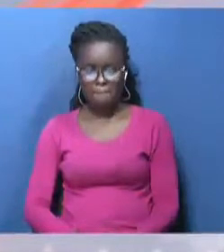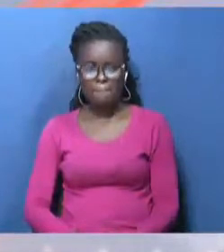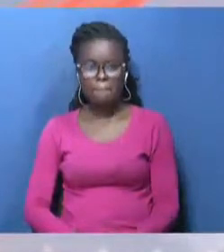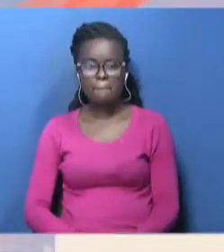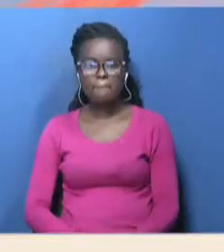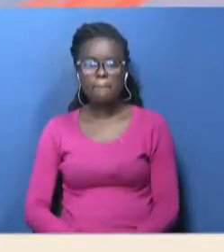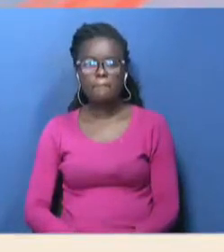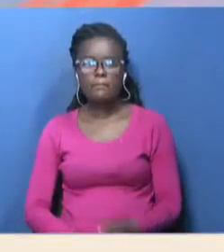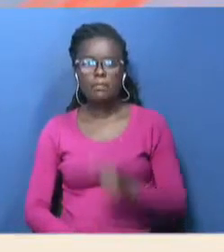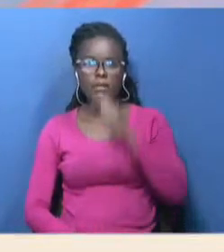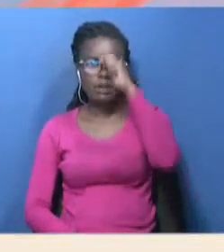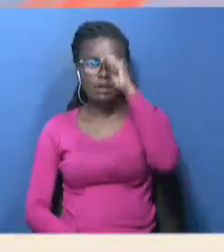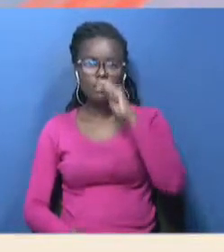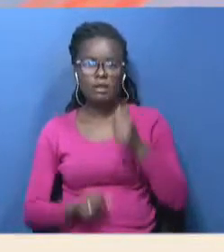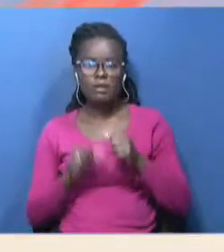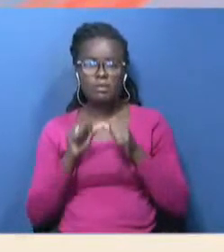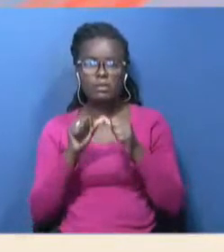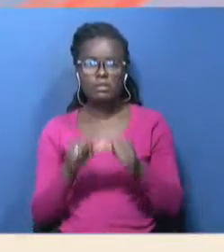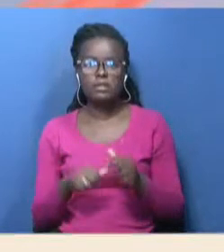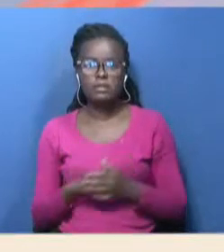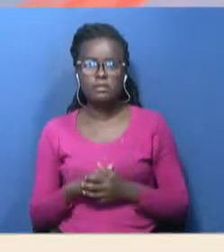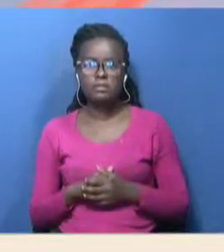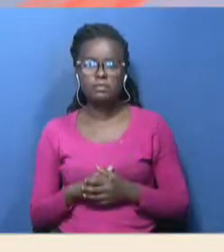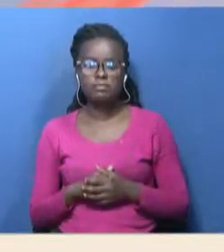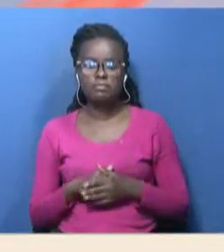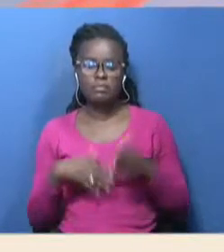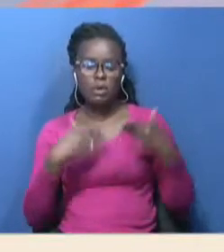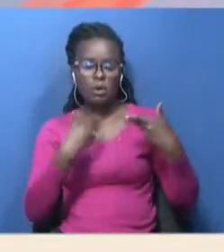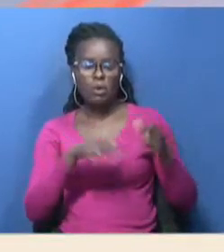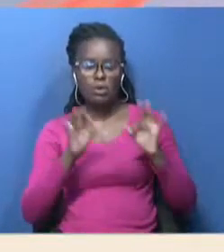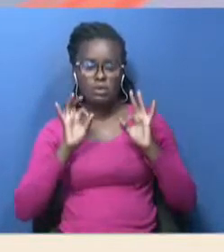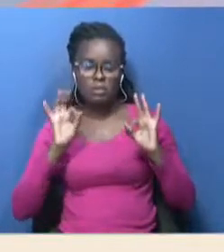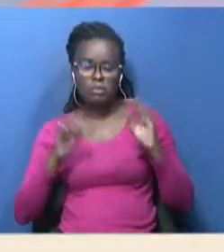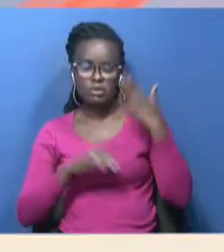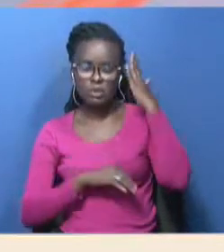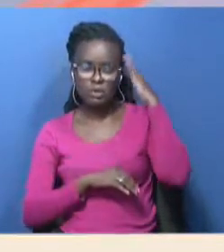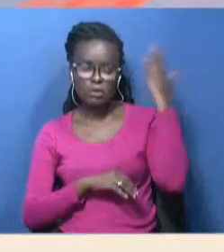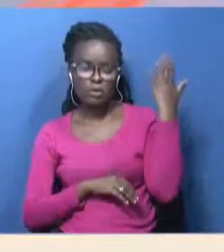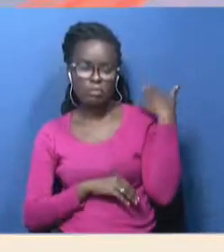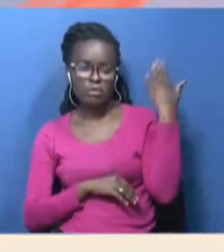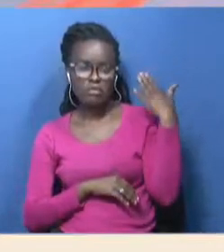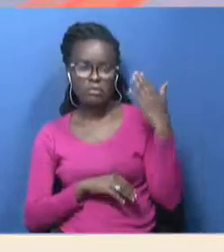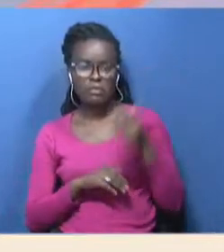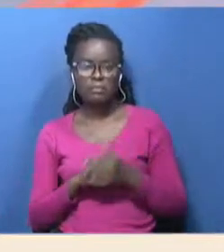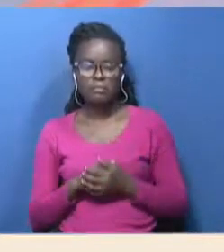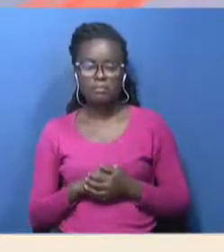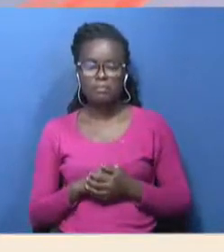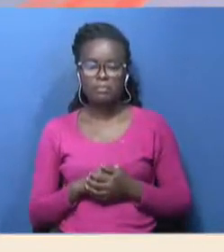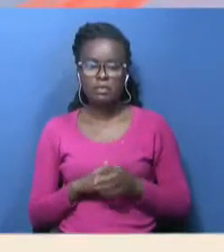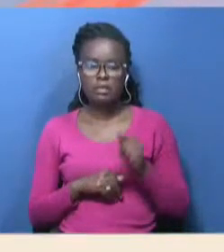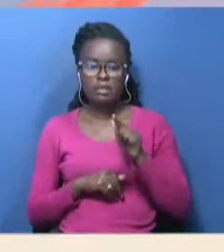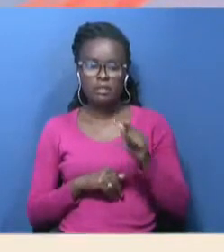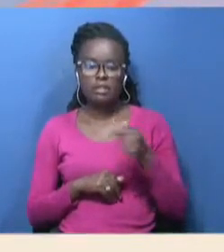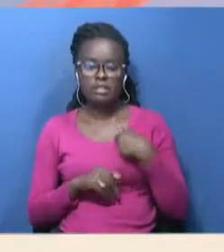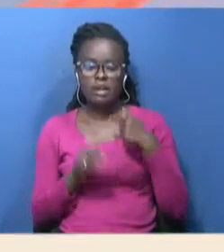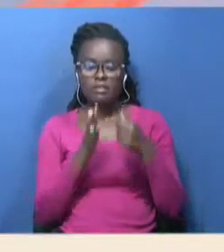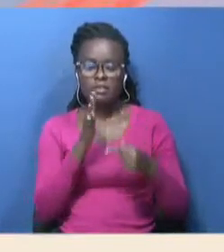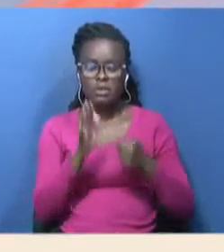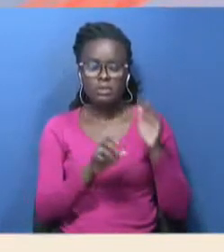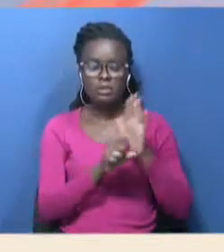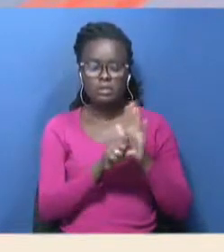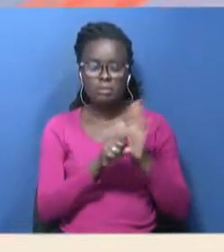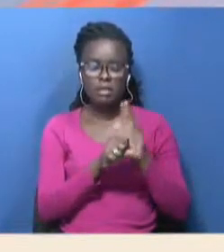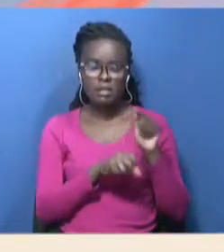Tauni ya Thika no ithiete na mbere na guteriri wayo uria yo ikaine naguo wa gukorwo iri gaturo ka iganda guku